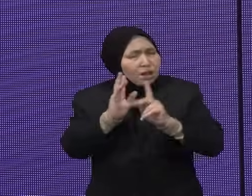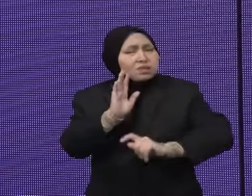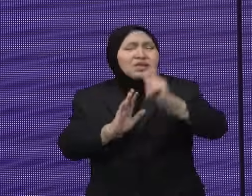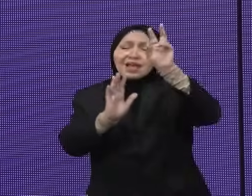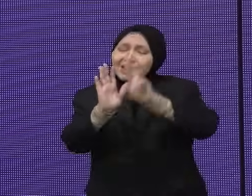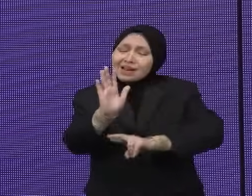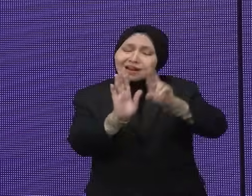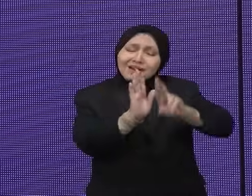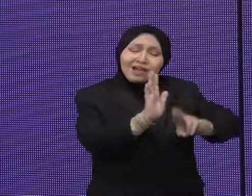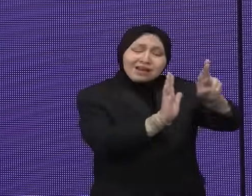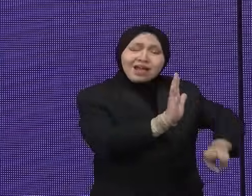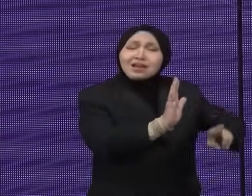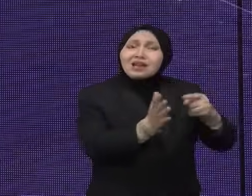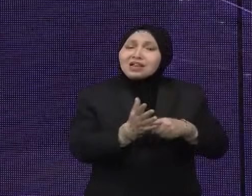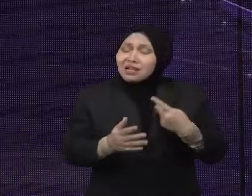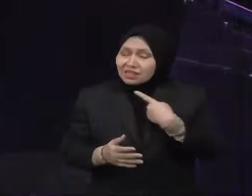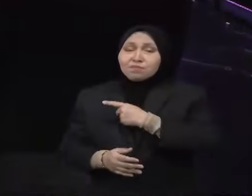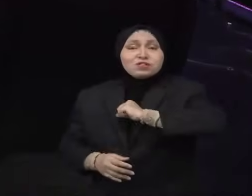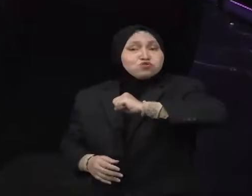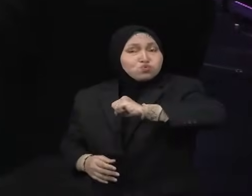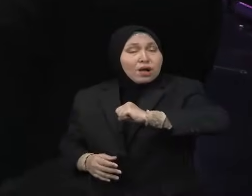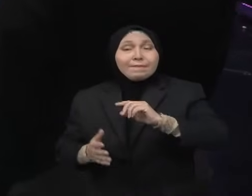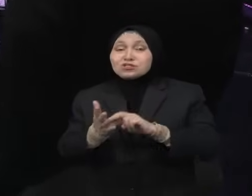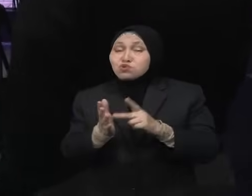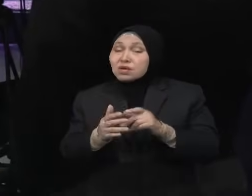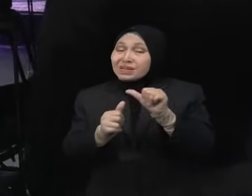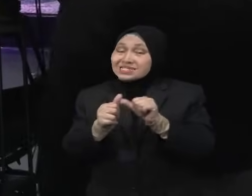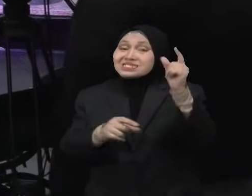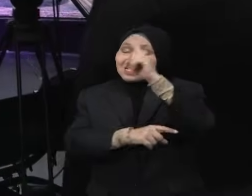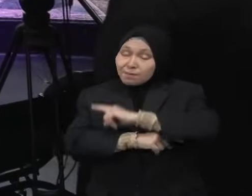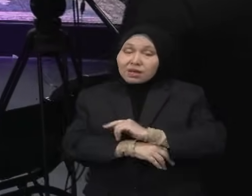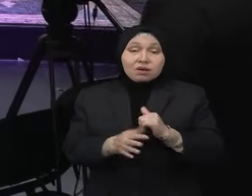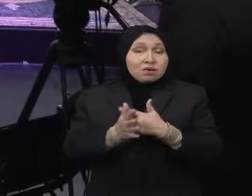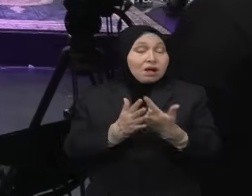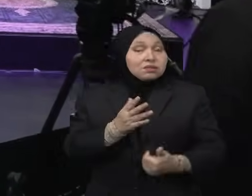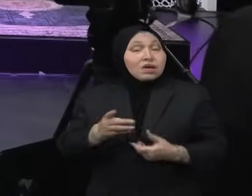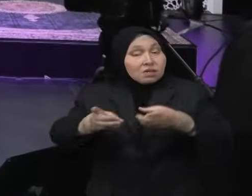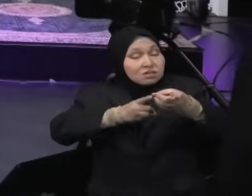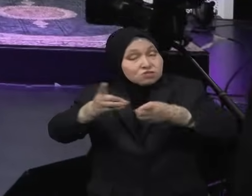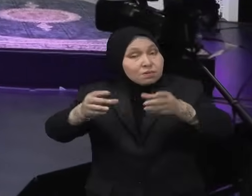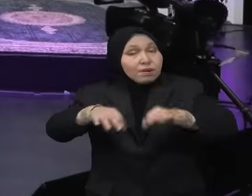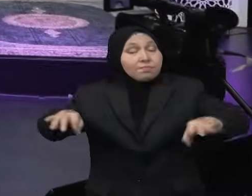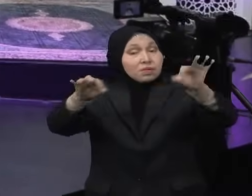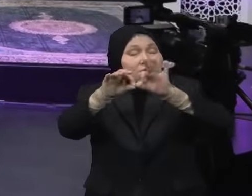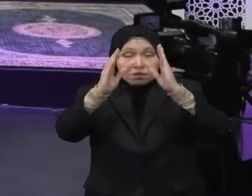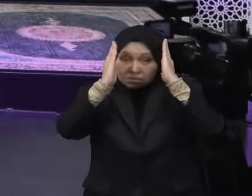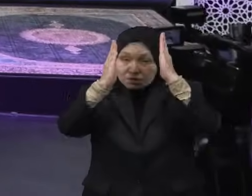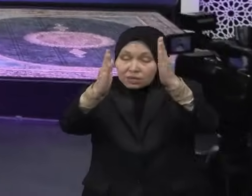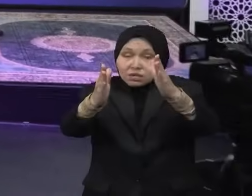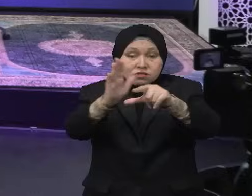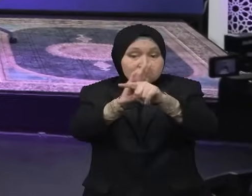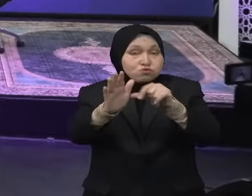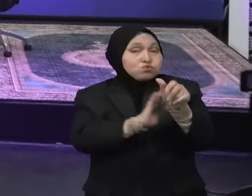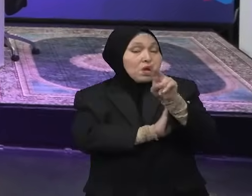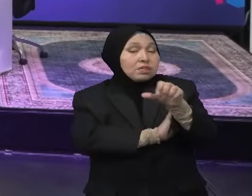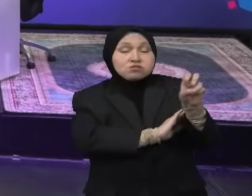rendah-rendah ini kita kena berjuanglah Ustaz. Maksudnya pada setiap hari, antara disiplin penting yang ditekankan dalam surah An-Nisa